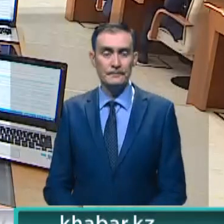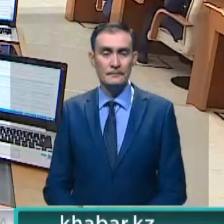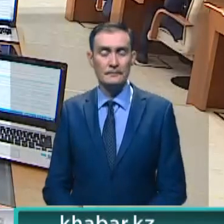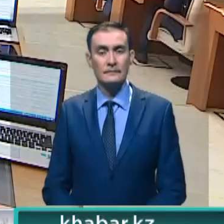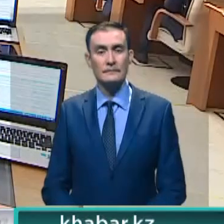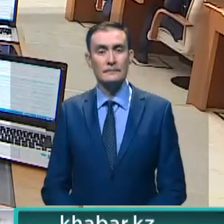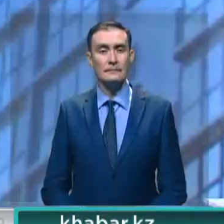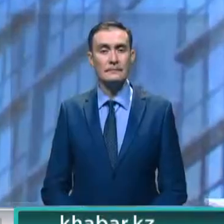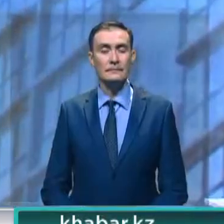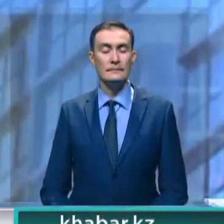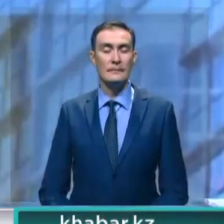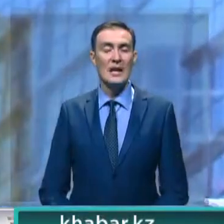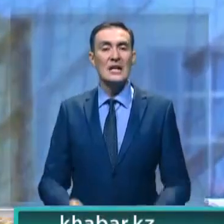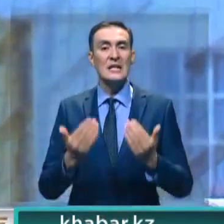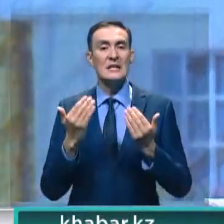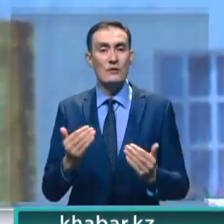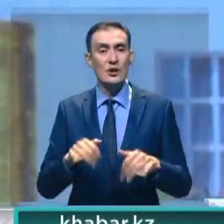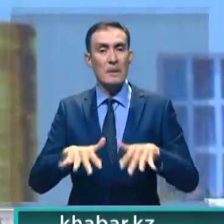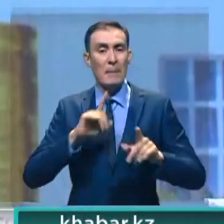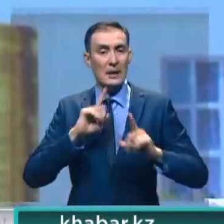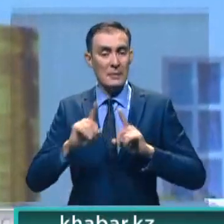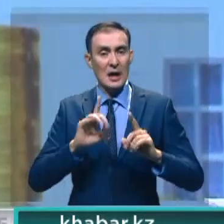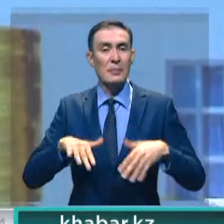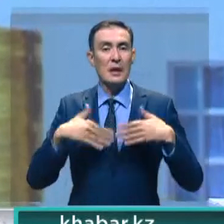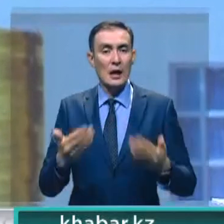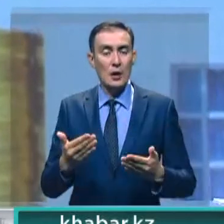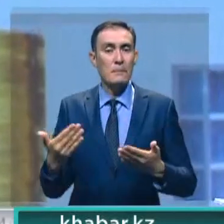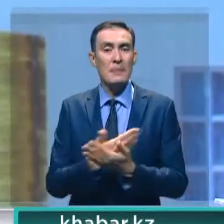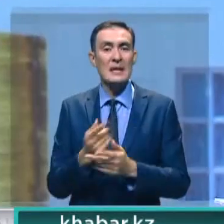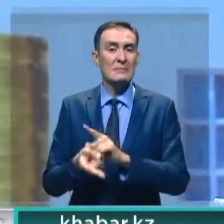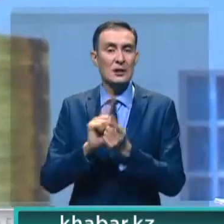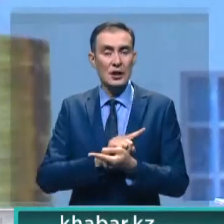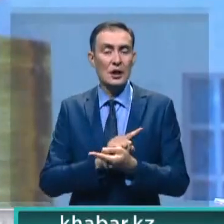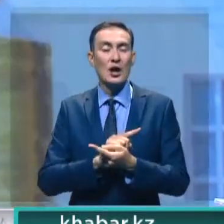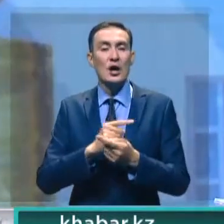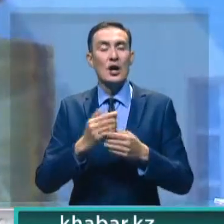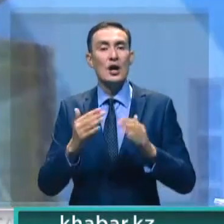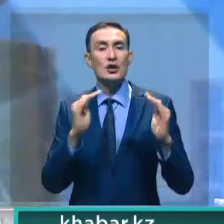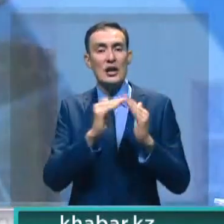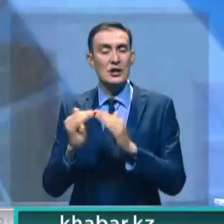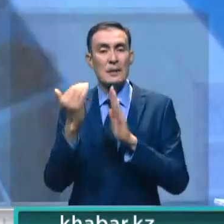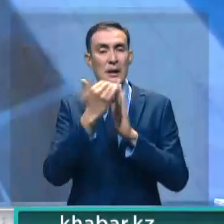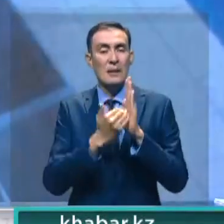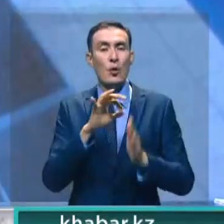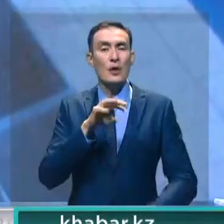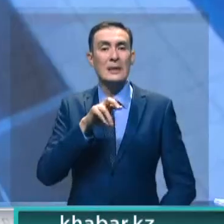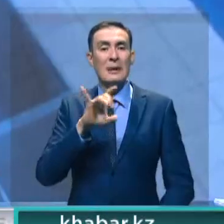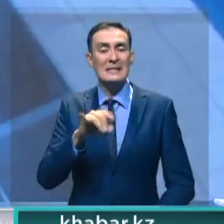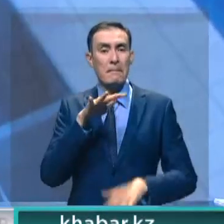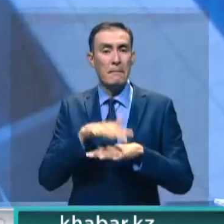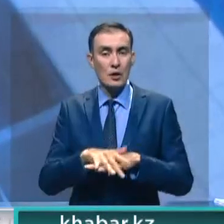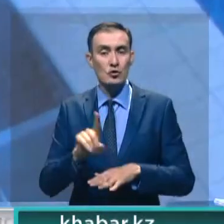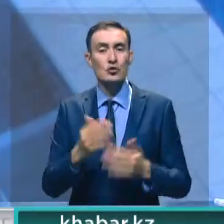дня. И сегодня же парламентарии предложили пересмотреть жилищные программы от Басыбанка. Айгуль Нуркина считает,